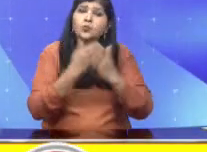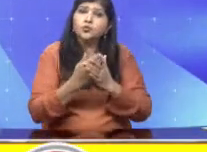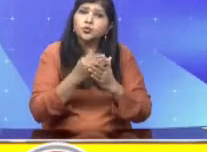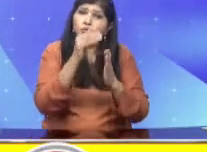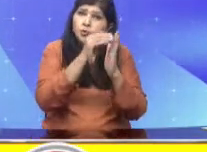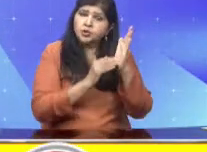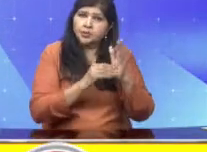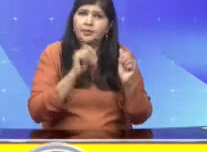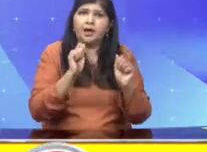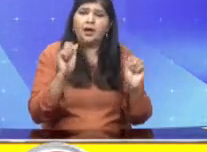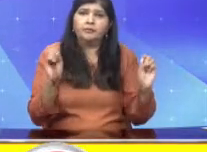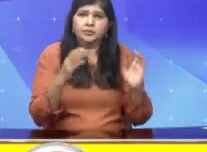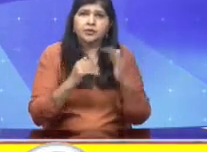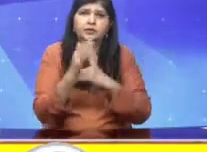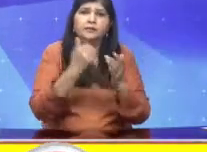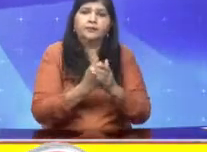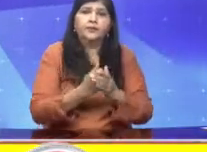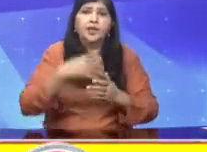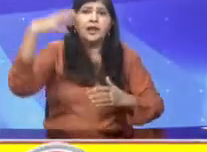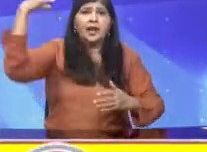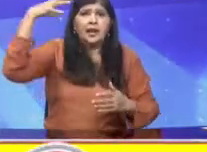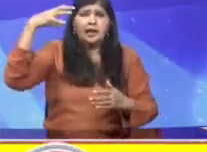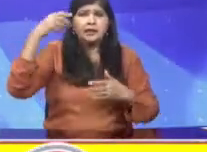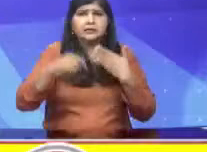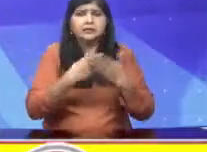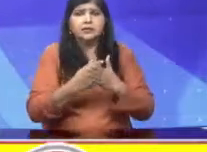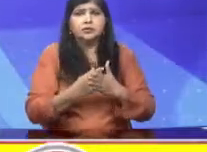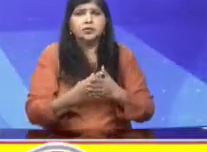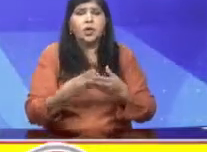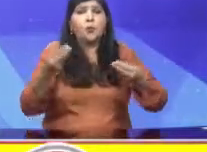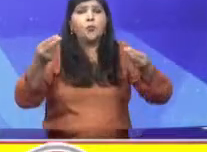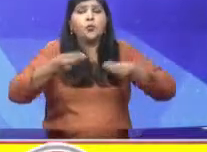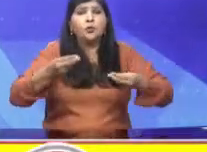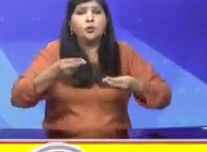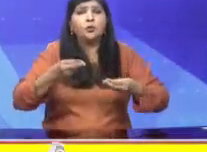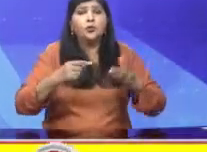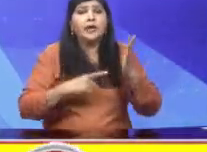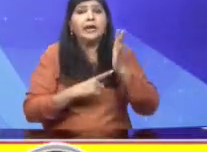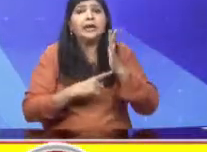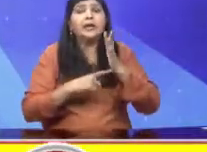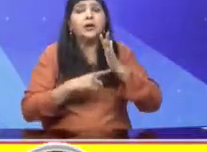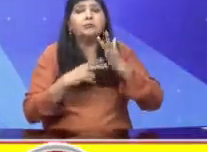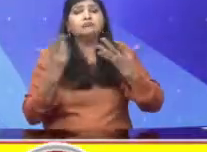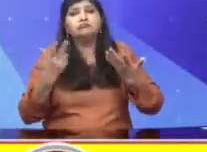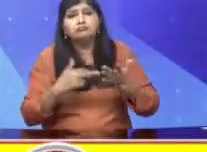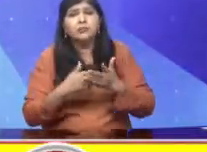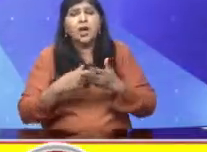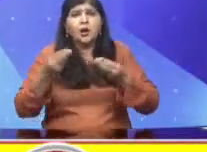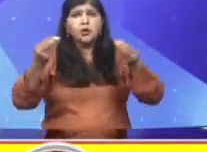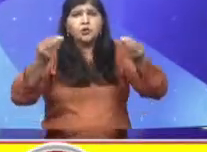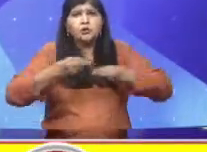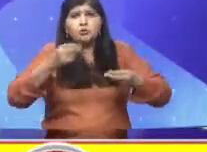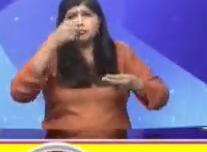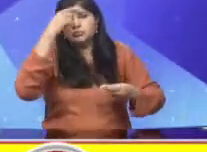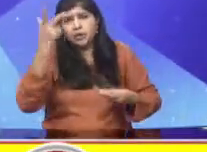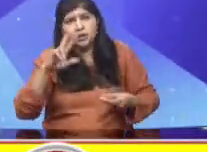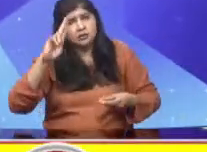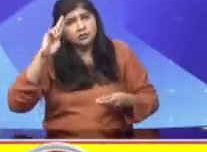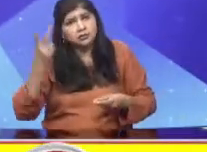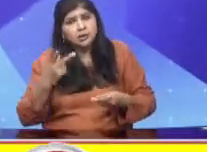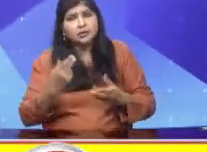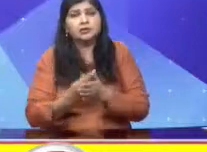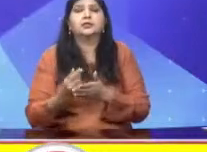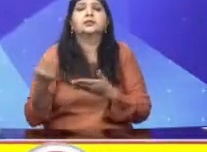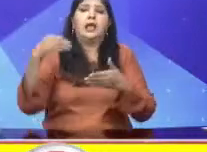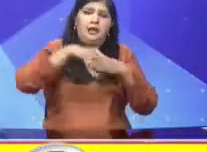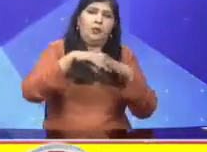रहा है इन लाइट हाउस प्रोजेक्स में modern technology और innovative तोर तरीकों का इस्तिमाल किया जाता है